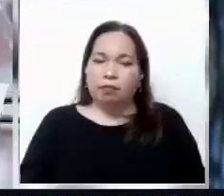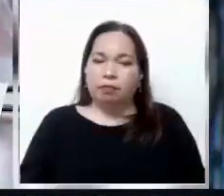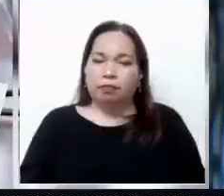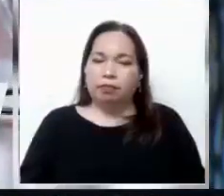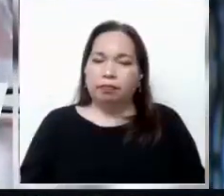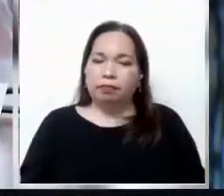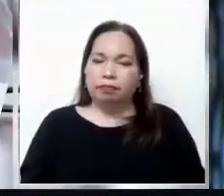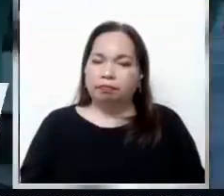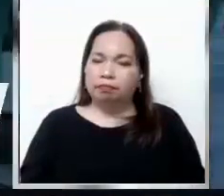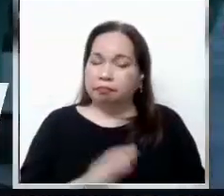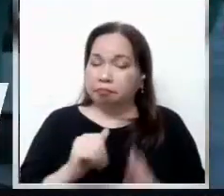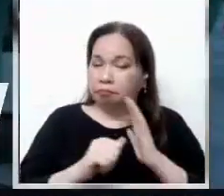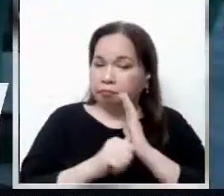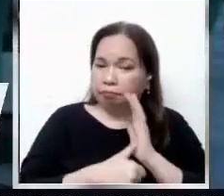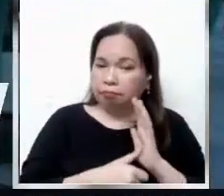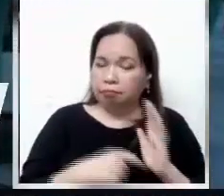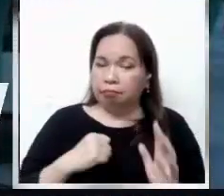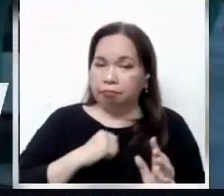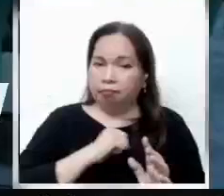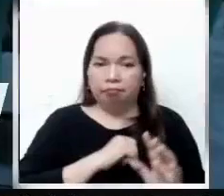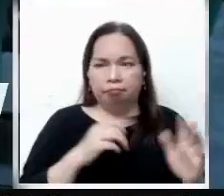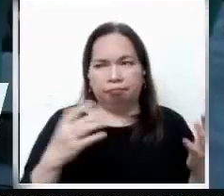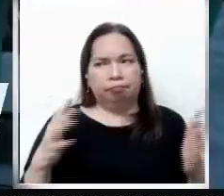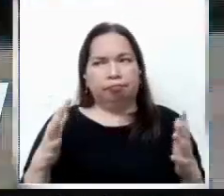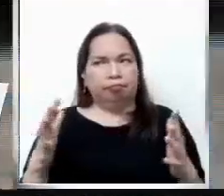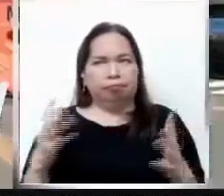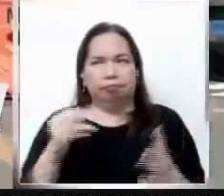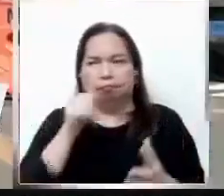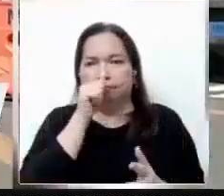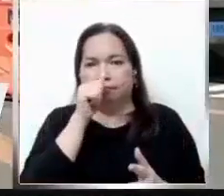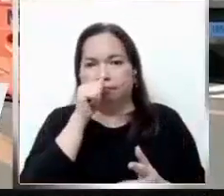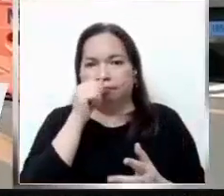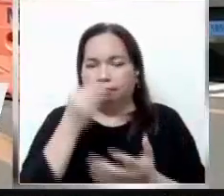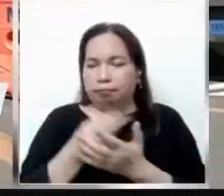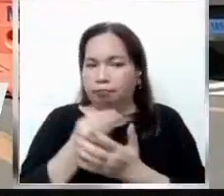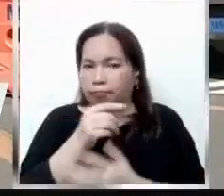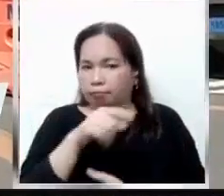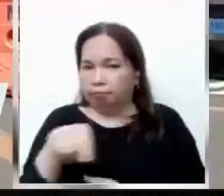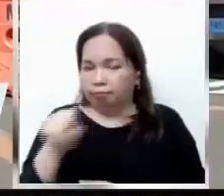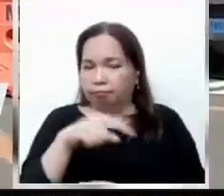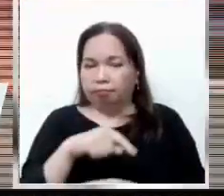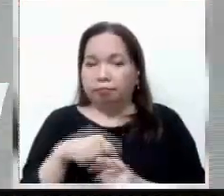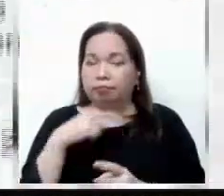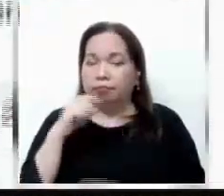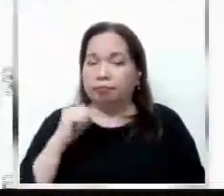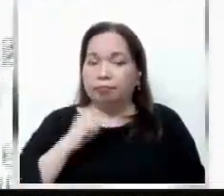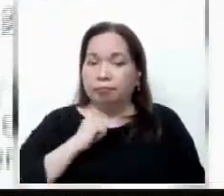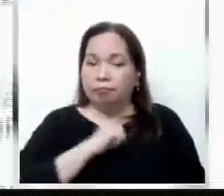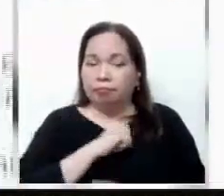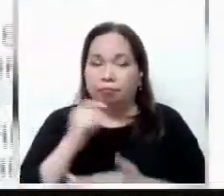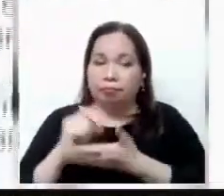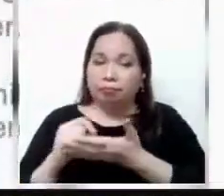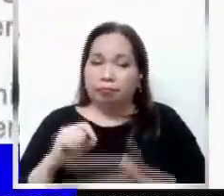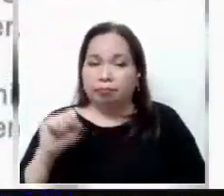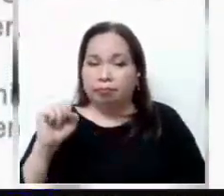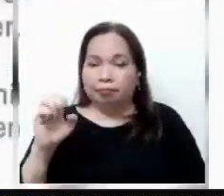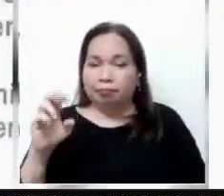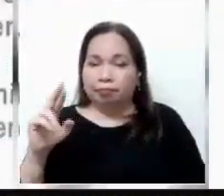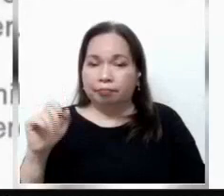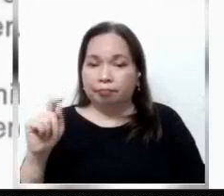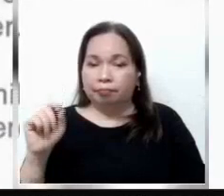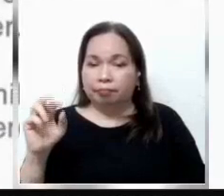Mariing itinanggi ng Senado na may confidential fund sila ngayong taon. Ayon sa Senate Secretary, meron lang silang extraordinary and